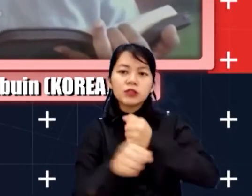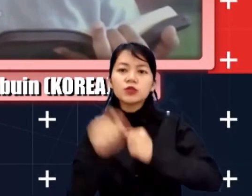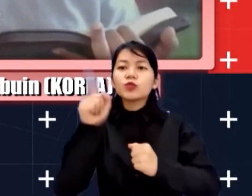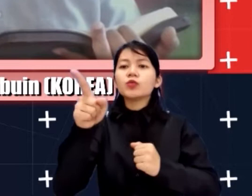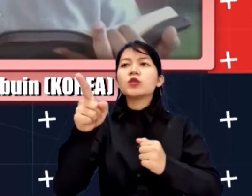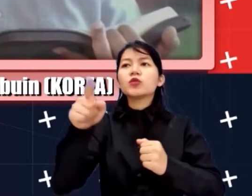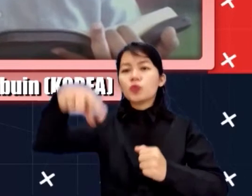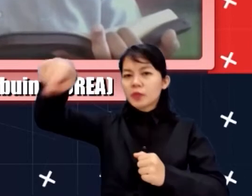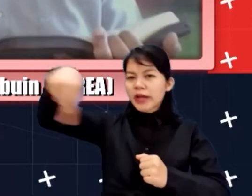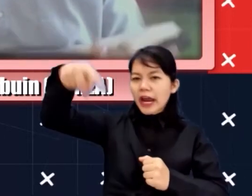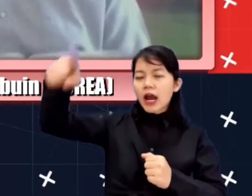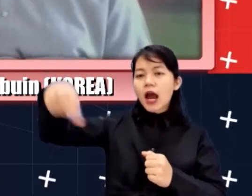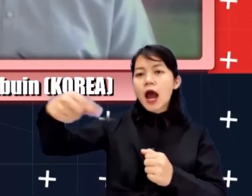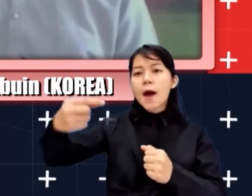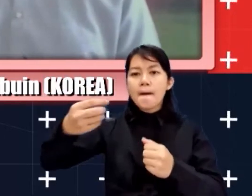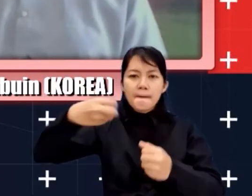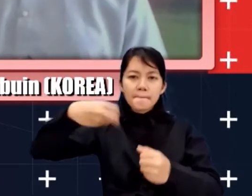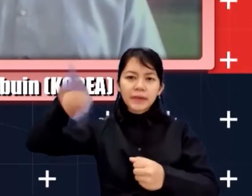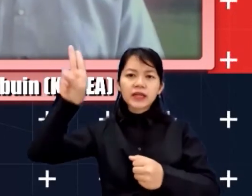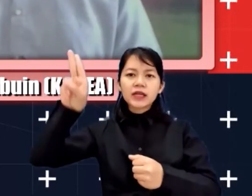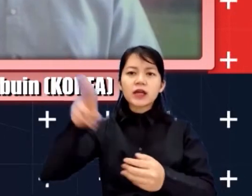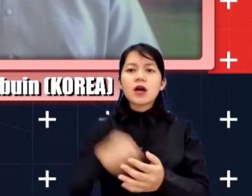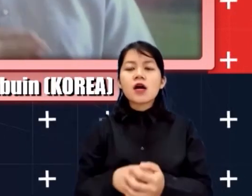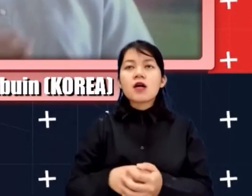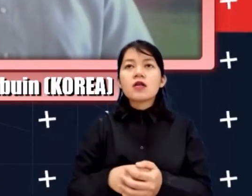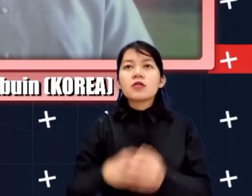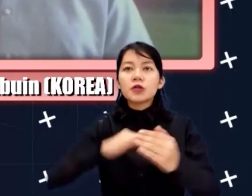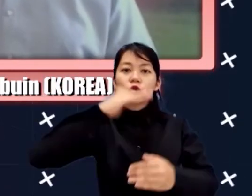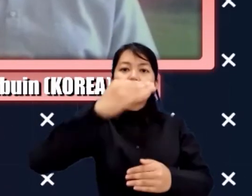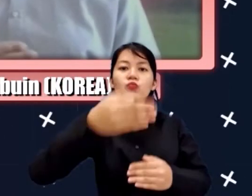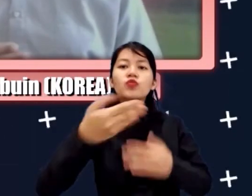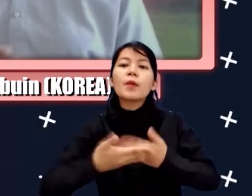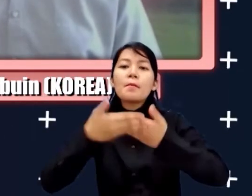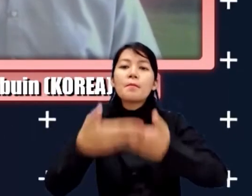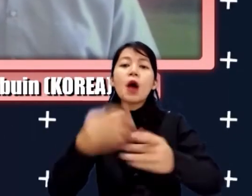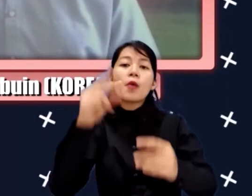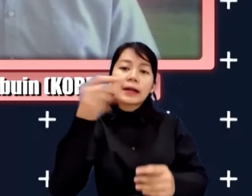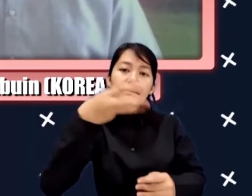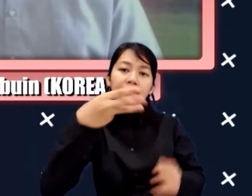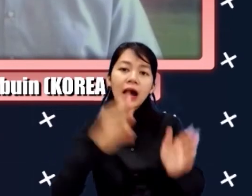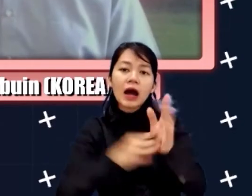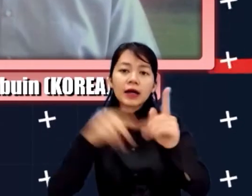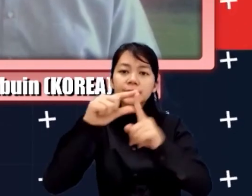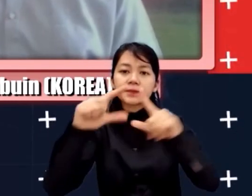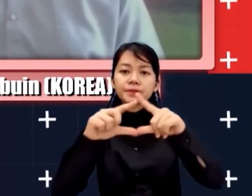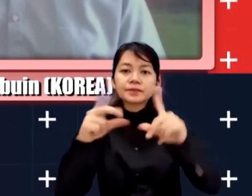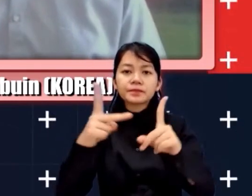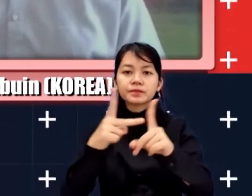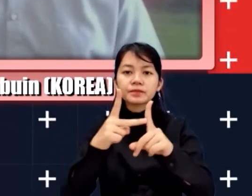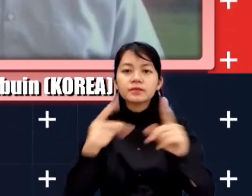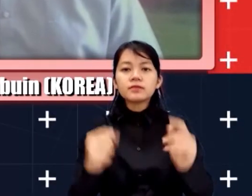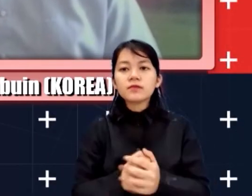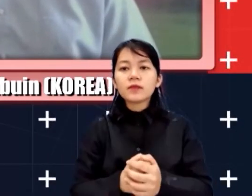yang telah disediakan mereka. Lalu kemudian bacaan selanjutnya juga